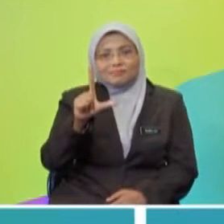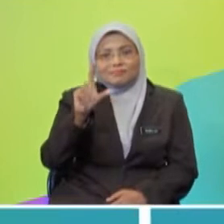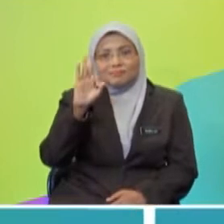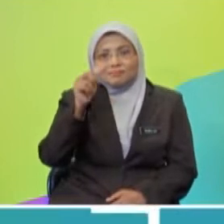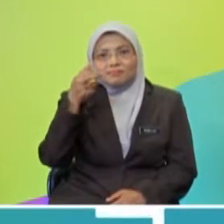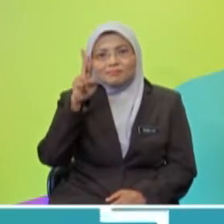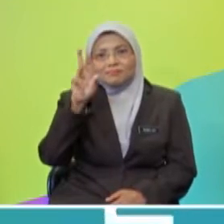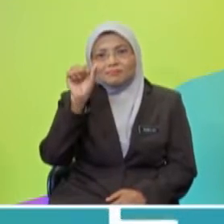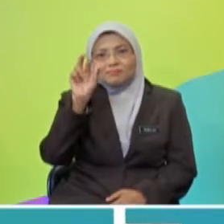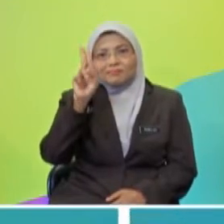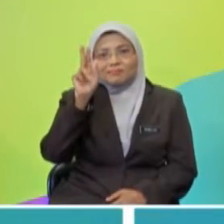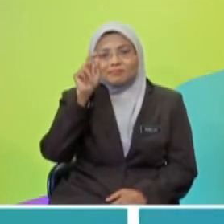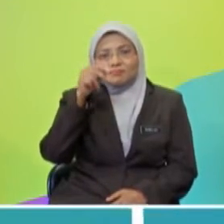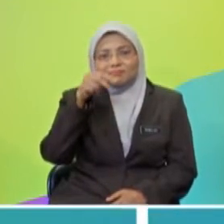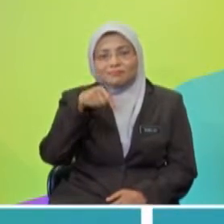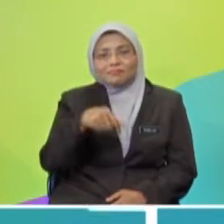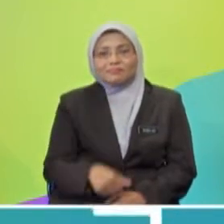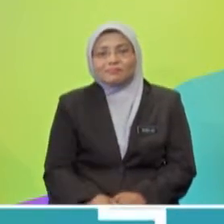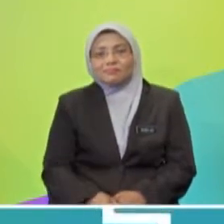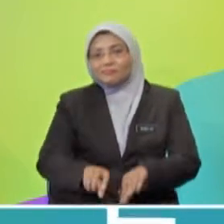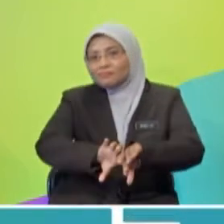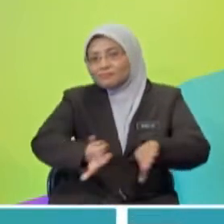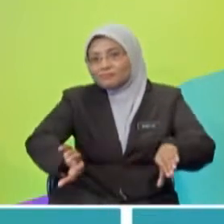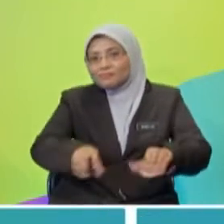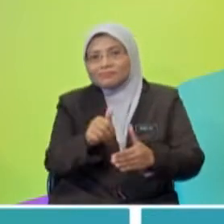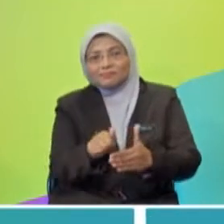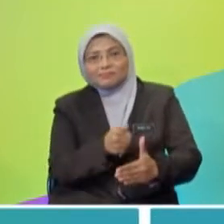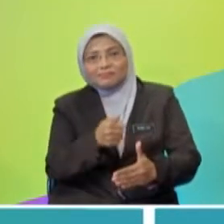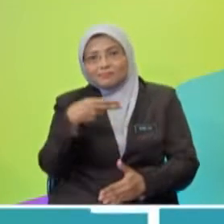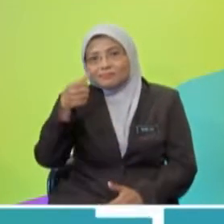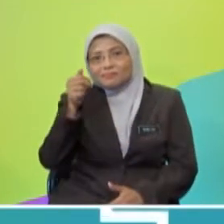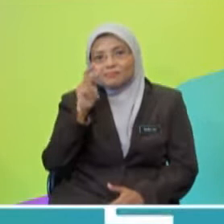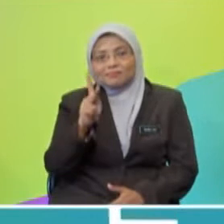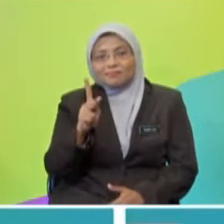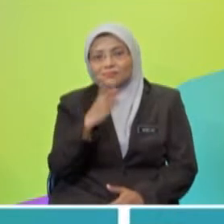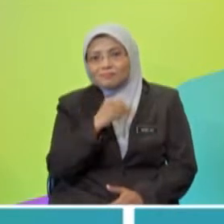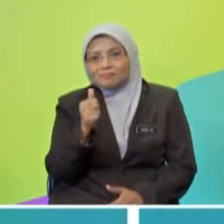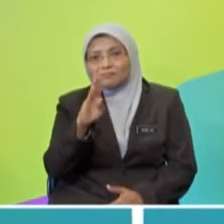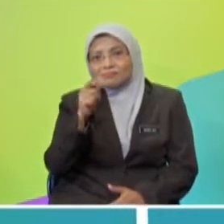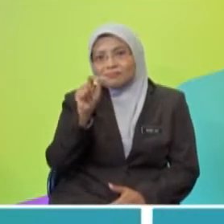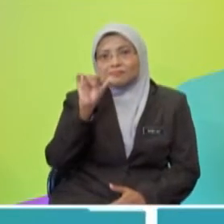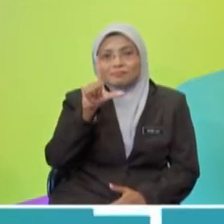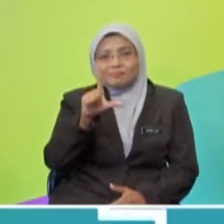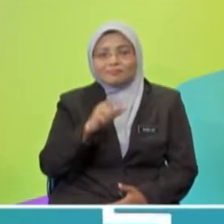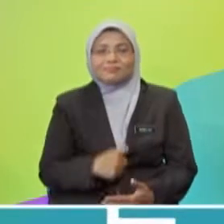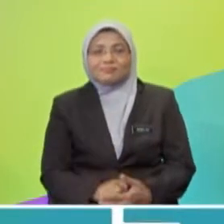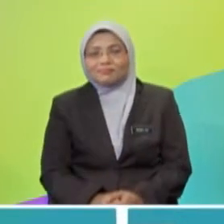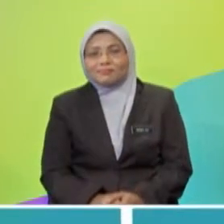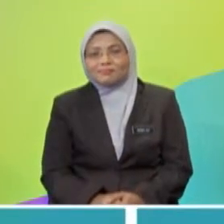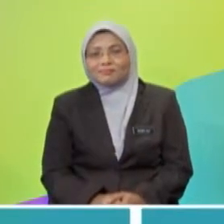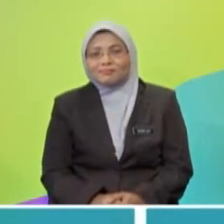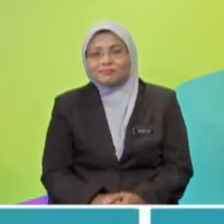al-faruq yaitu pemisah antar hak dengan batil Kemudian beliau meninggal dunia pada tahun 2017